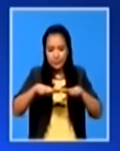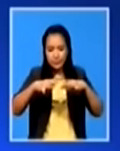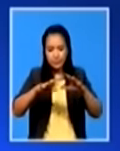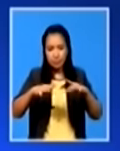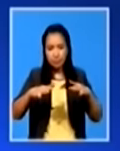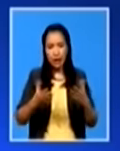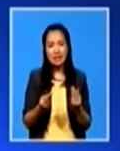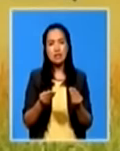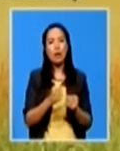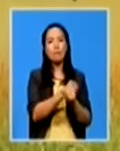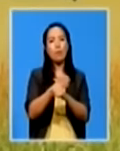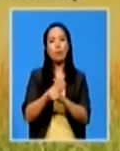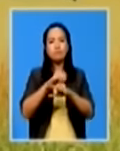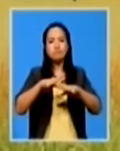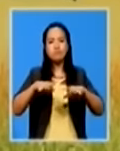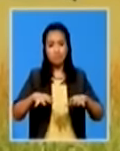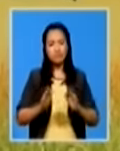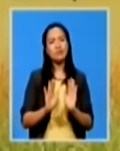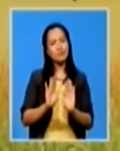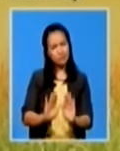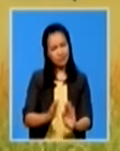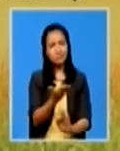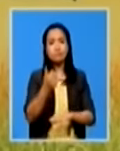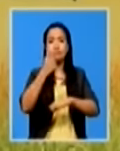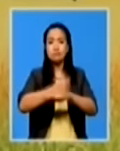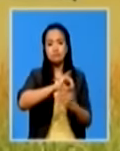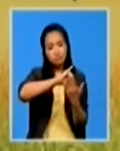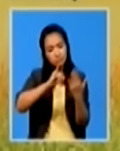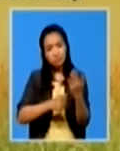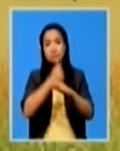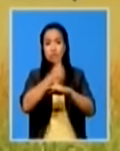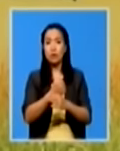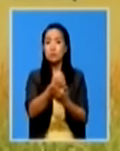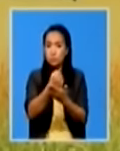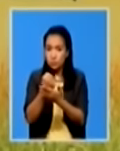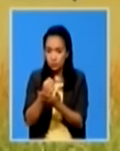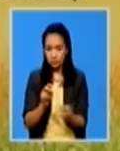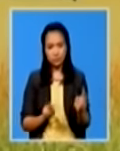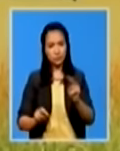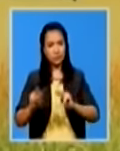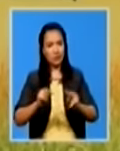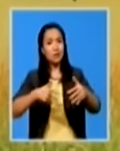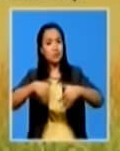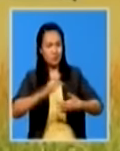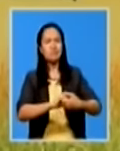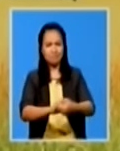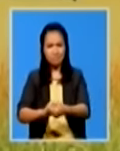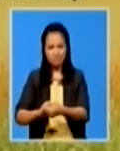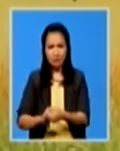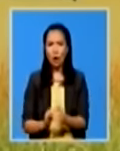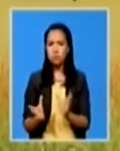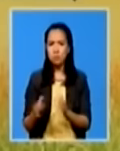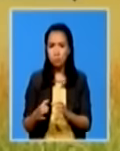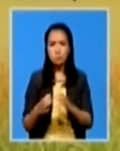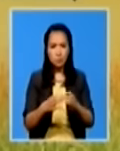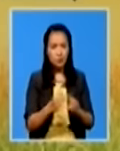งมาอีกนะครับขอฝากไว้กับท่านผู้ว่าการจังหวัดทุกจังหวัดนะครับได้ช่วยกันกำกับดูแลเอาประชาชนมาร่วมมือกันเป็นกลุ่มๆนะ